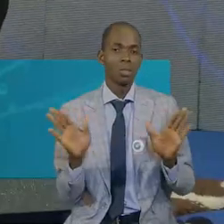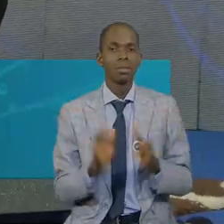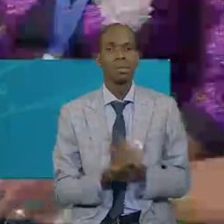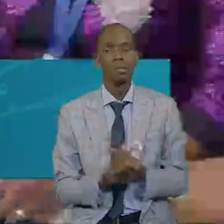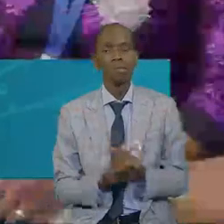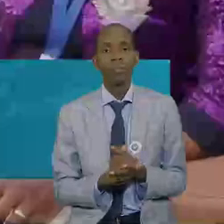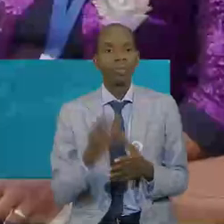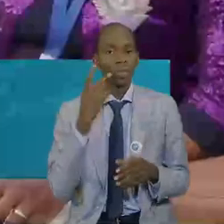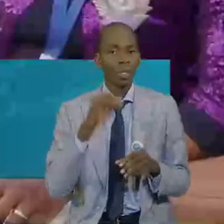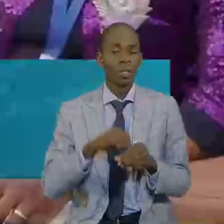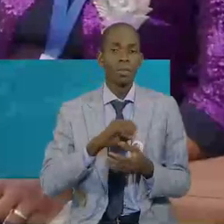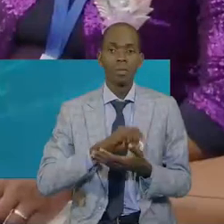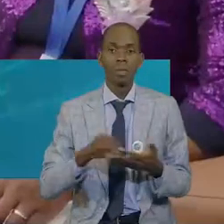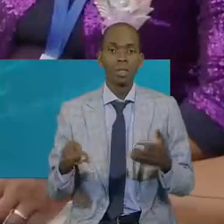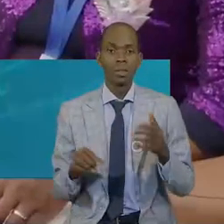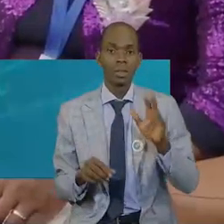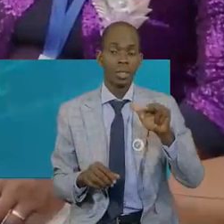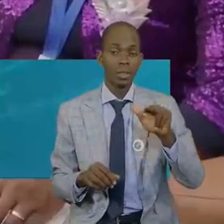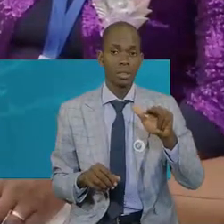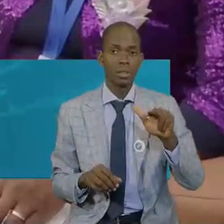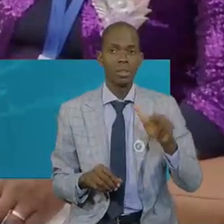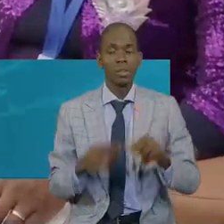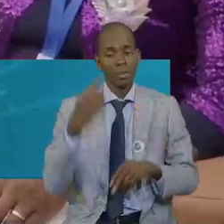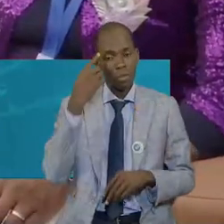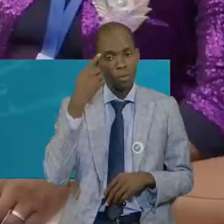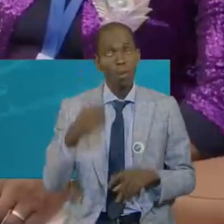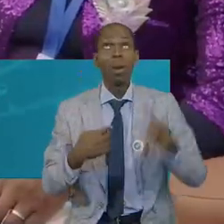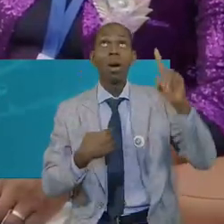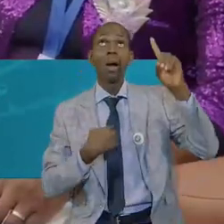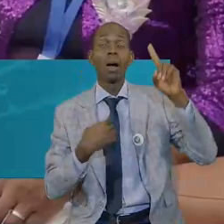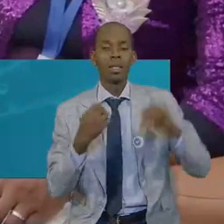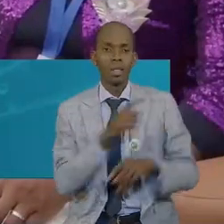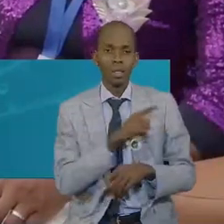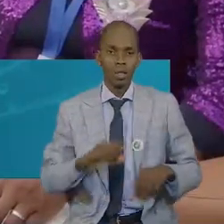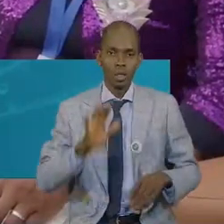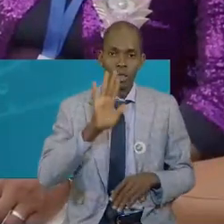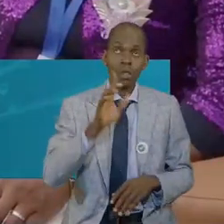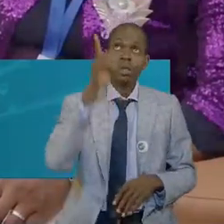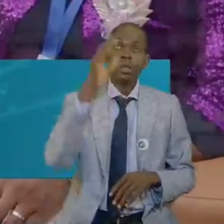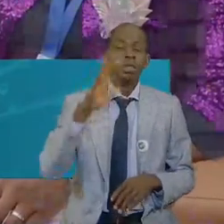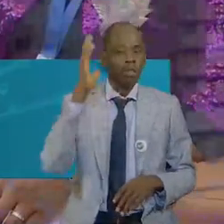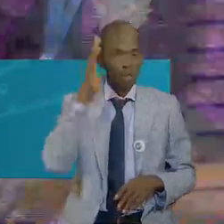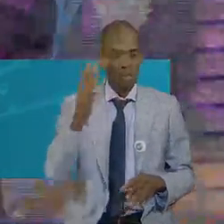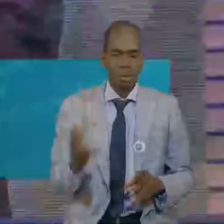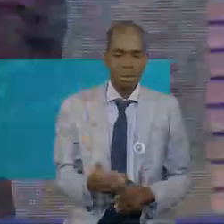13, it says, for I, the Lord thy God, will hold thy right hand.